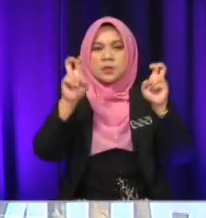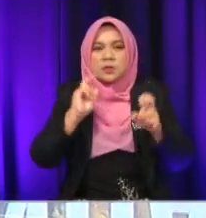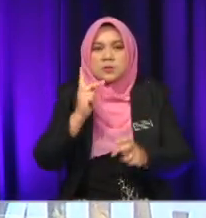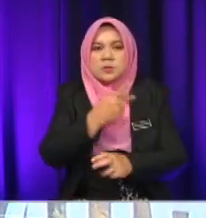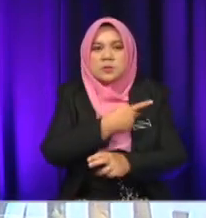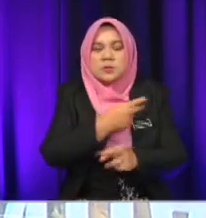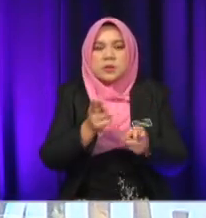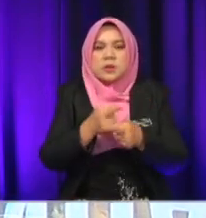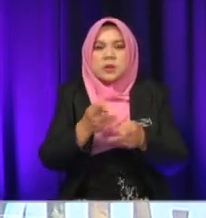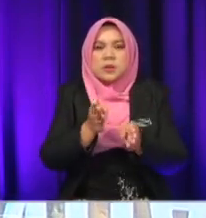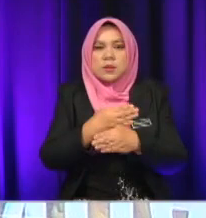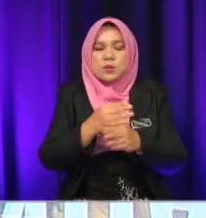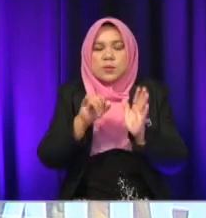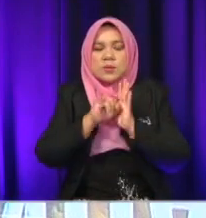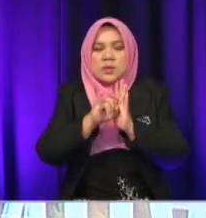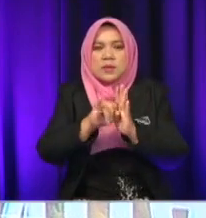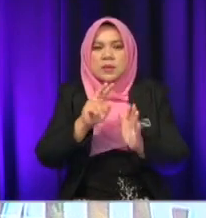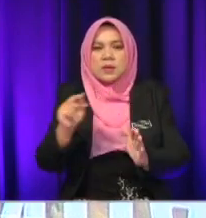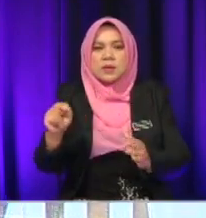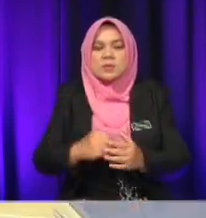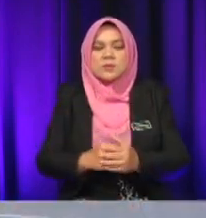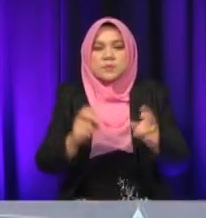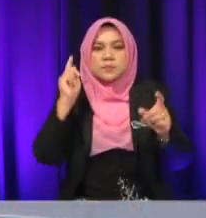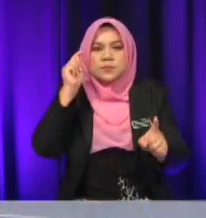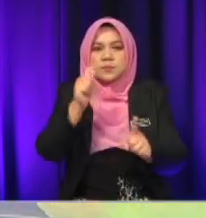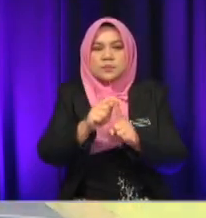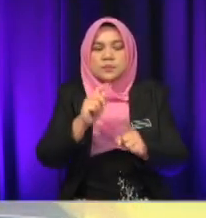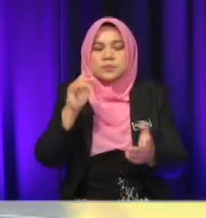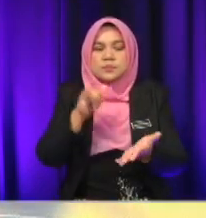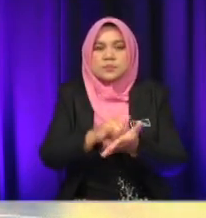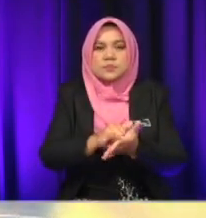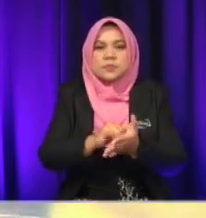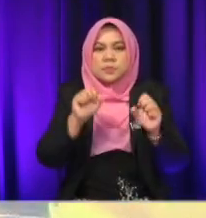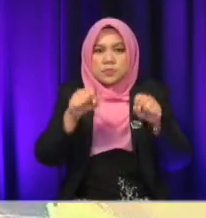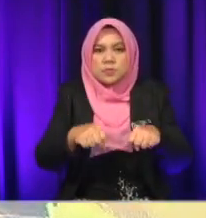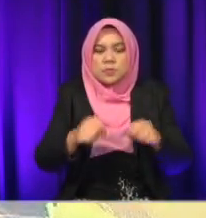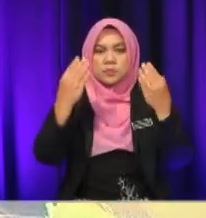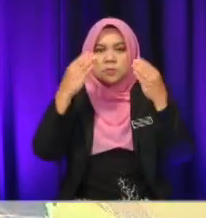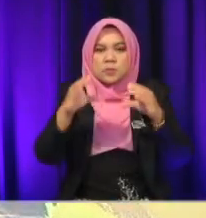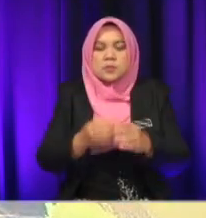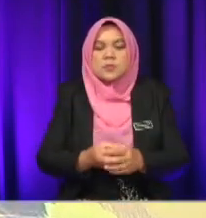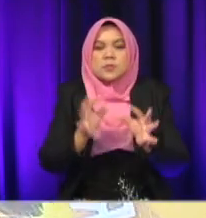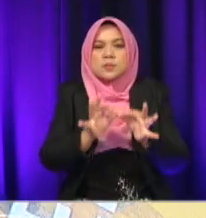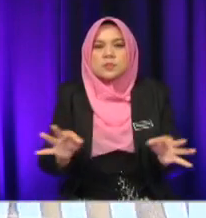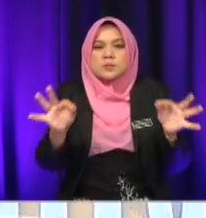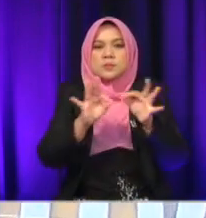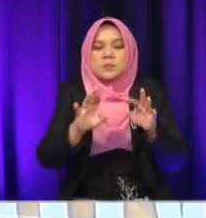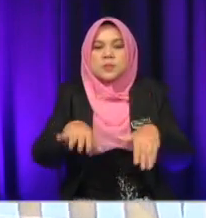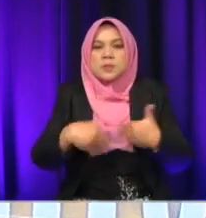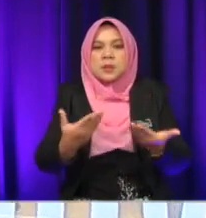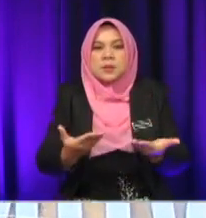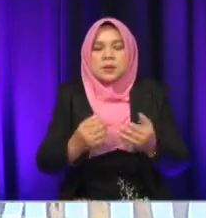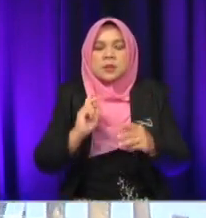Reka Bentuk Pengiklanan. Jadi, untuk tujuan itu, boleh tak cikgu nyatakan ataupun ceritakan bagaimana kita